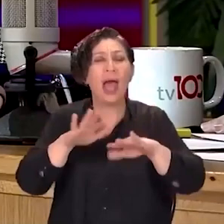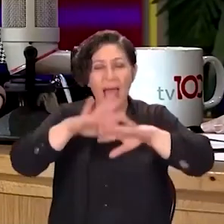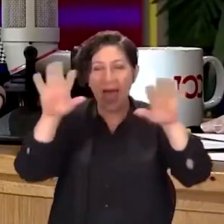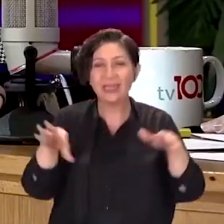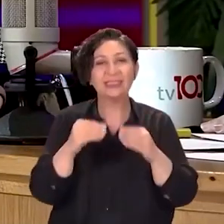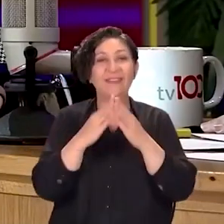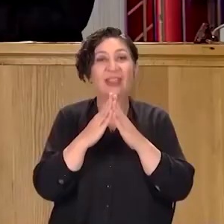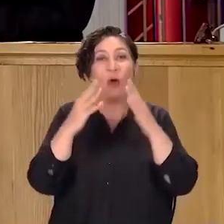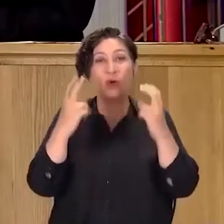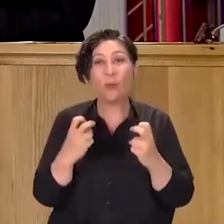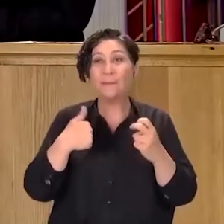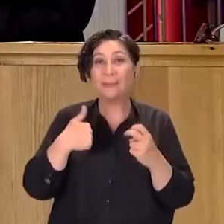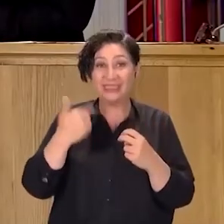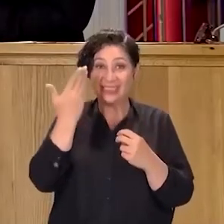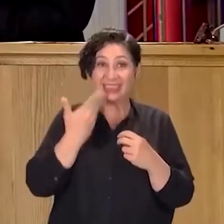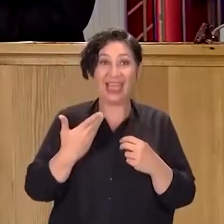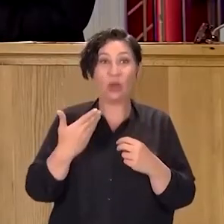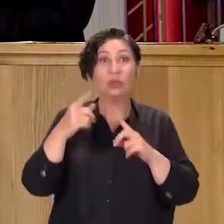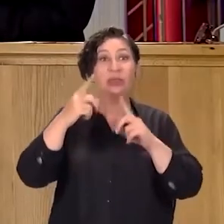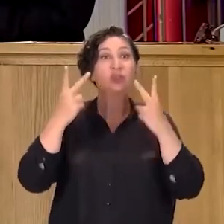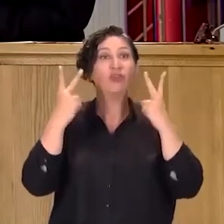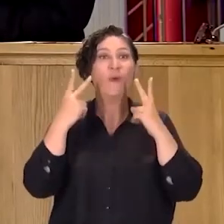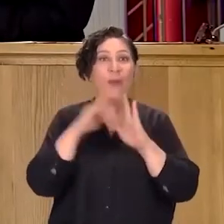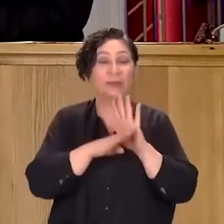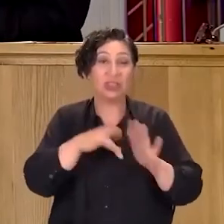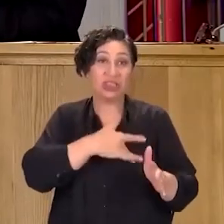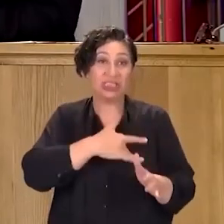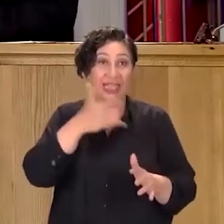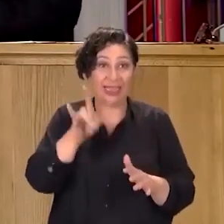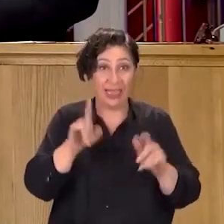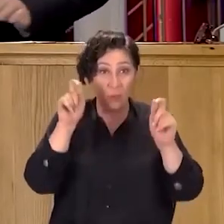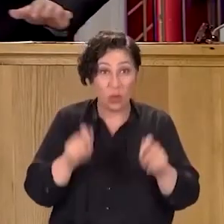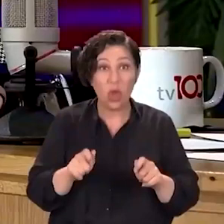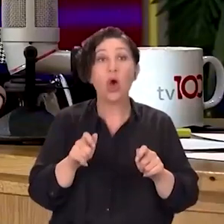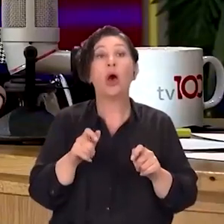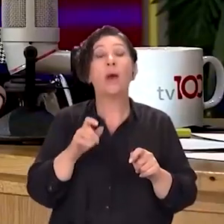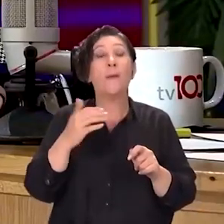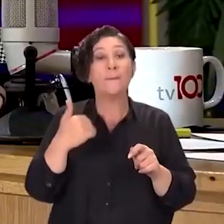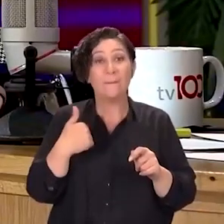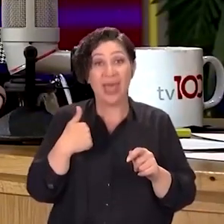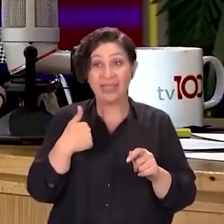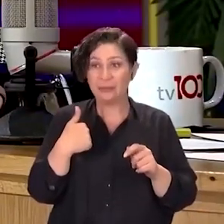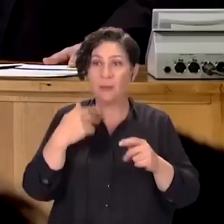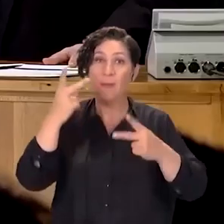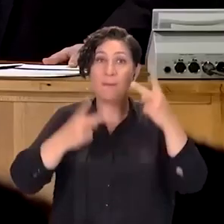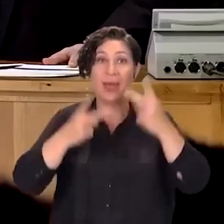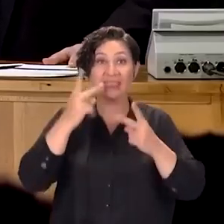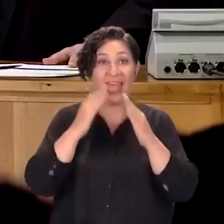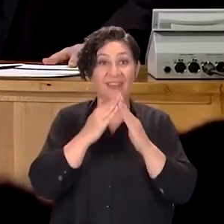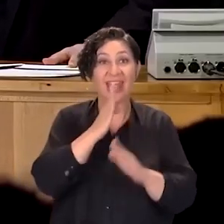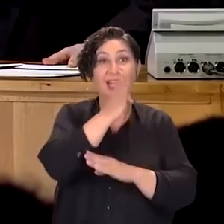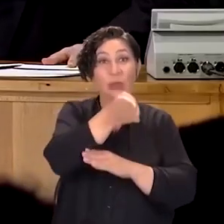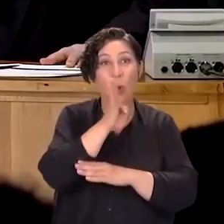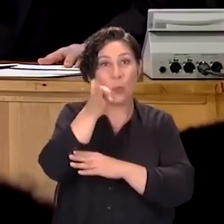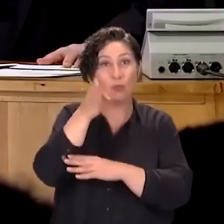Herkes oturup bizi seyrediyor. Özellikle talk show'lar canlı olarak yapılıyor. Ondan sonra ben bir takım evlere